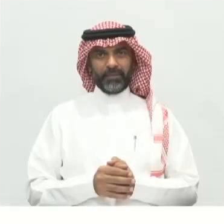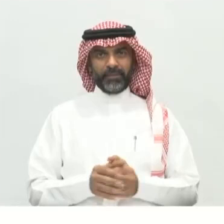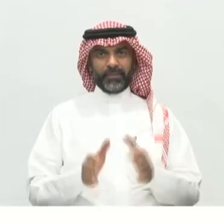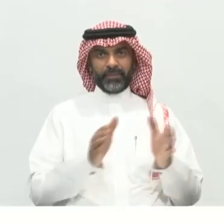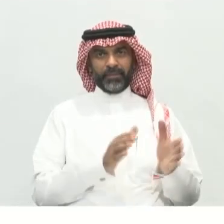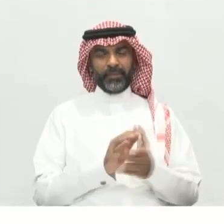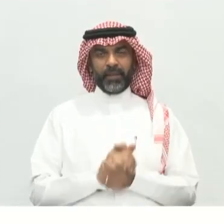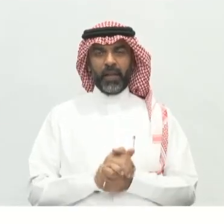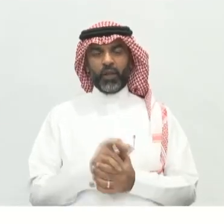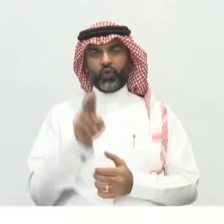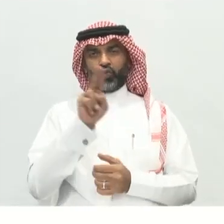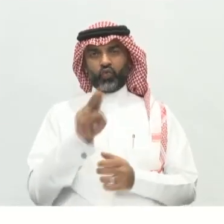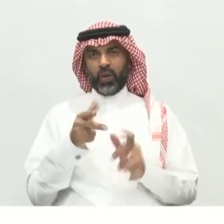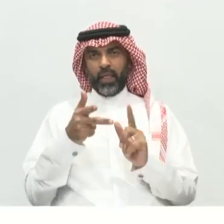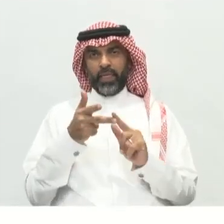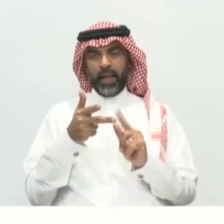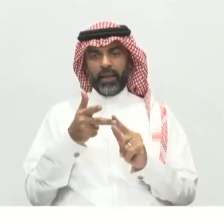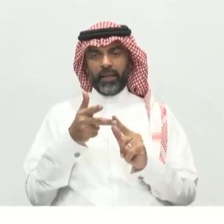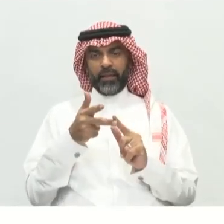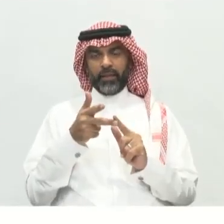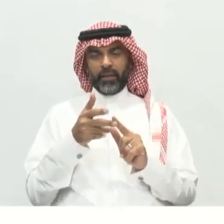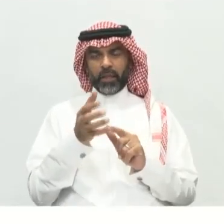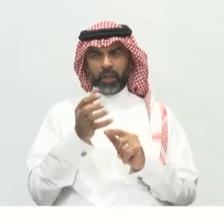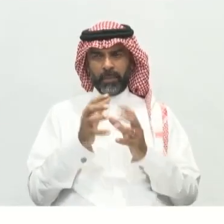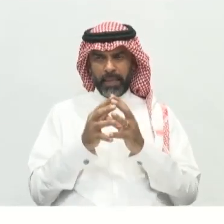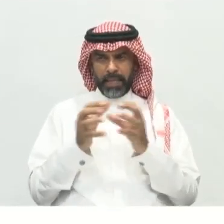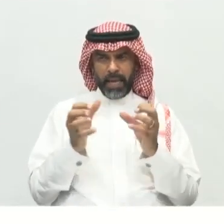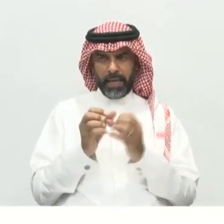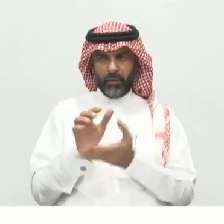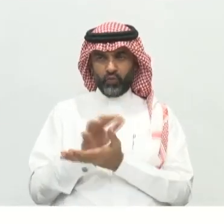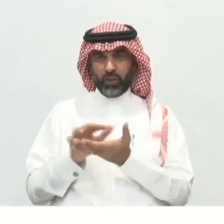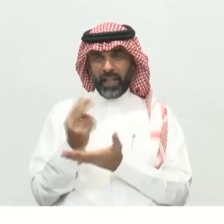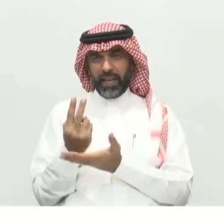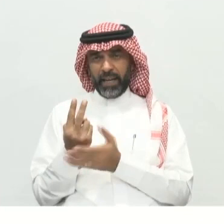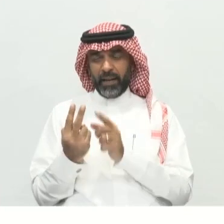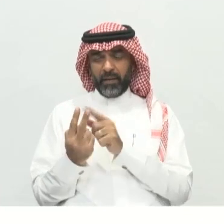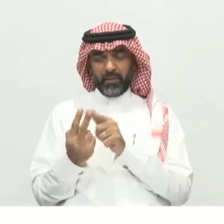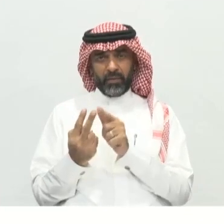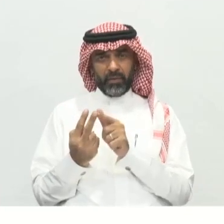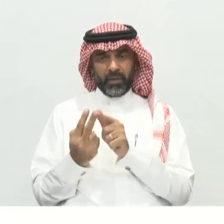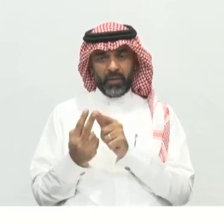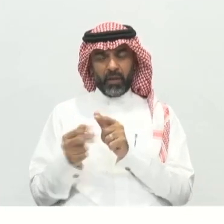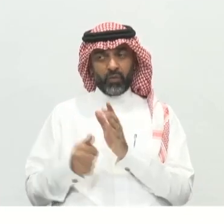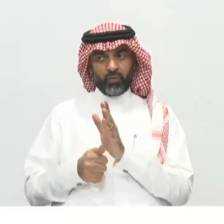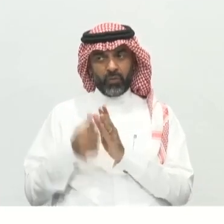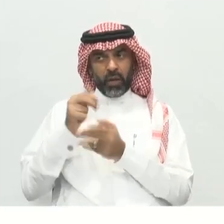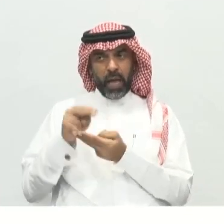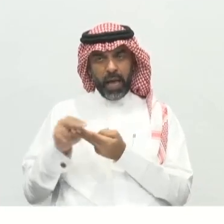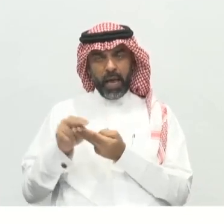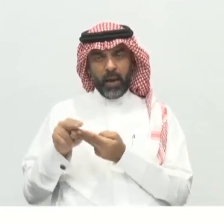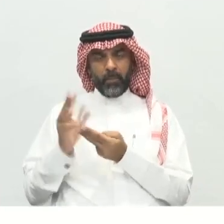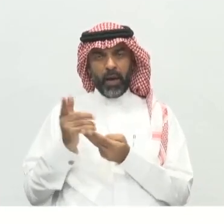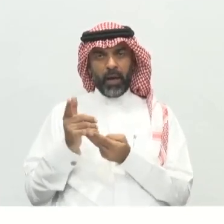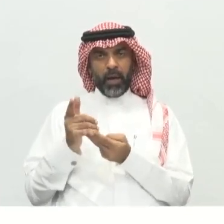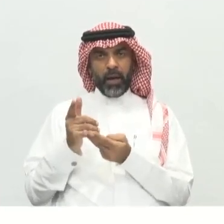الاستدلالي السؤال الثالث قم بتحليل مشكلتين من مشكلات التحسين يمكن حلهما باستخدام